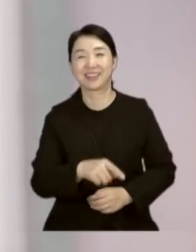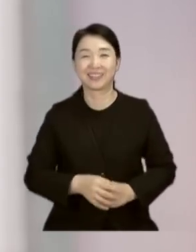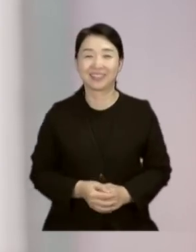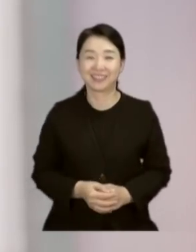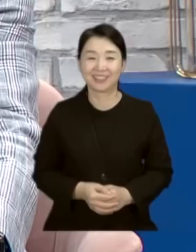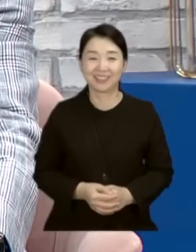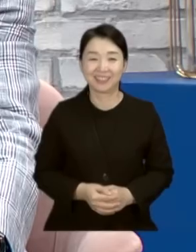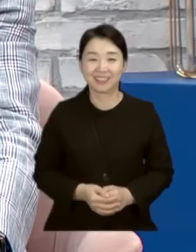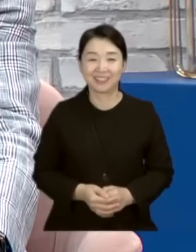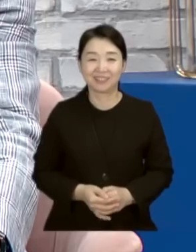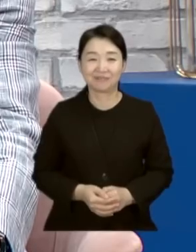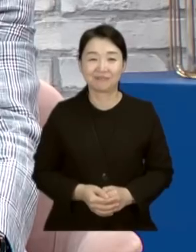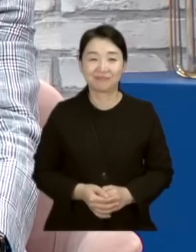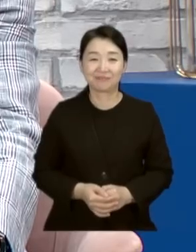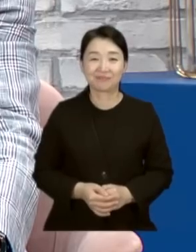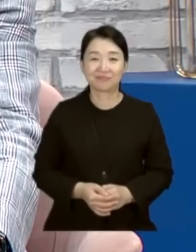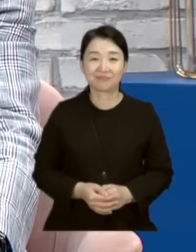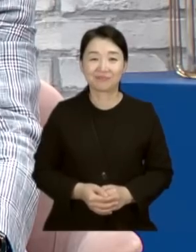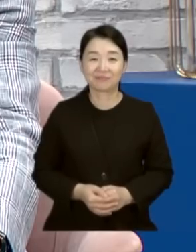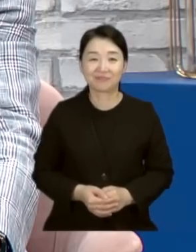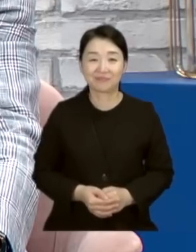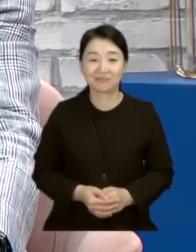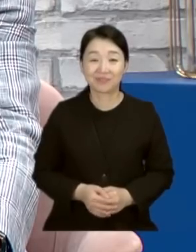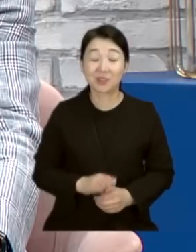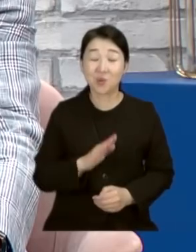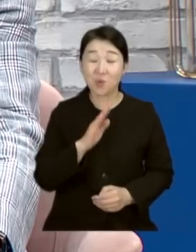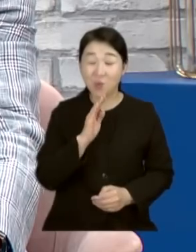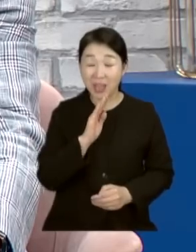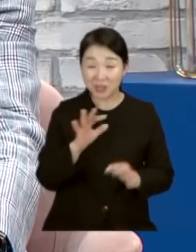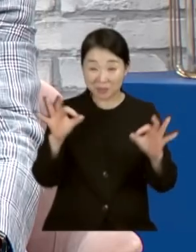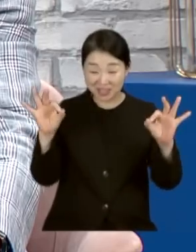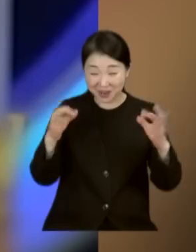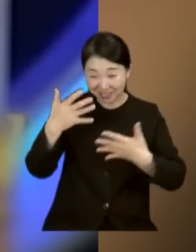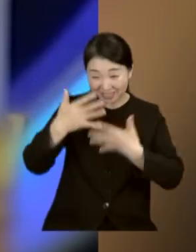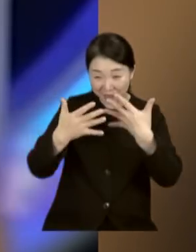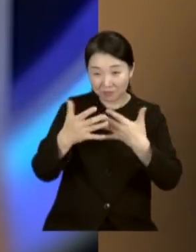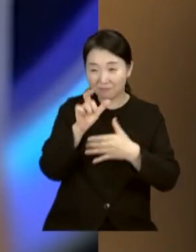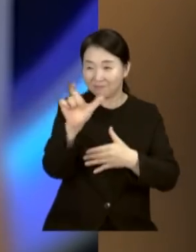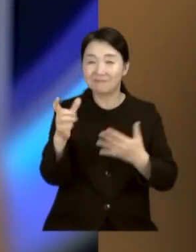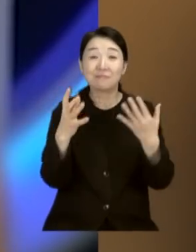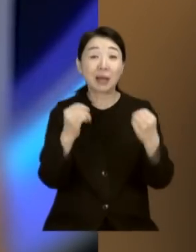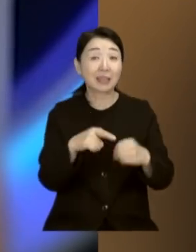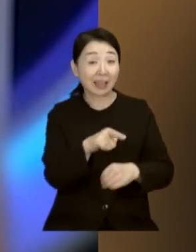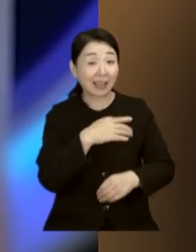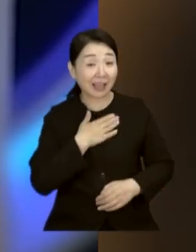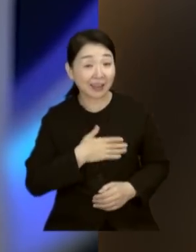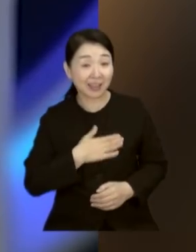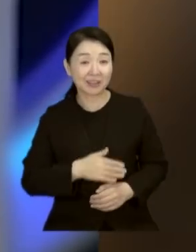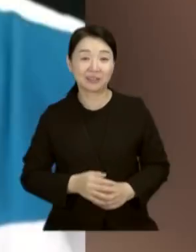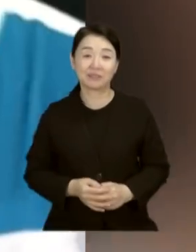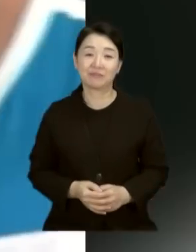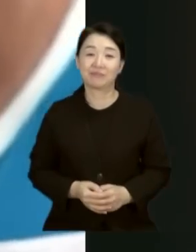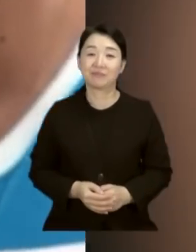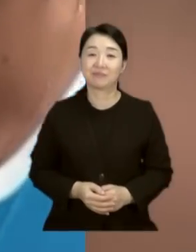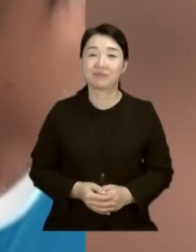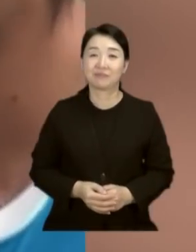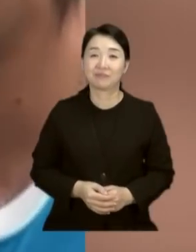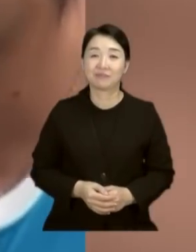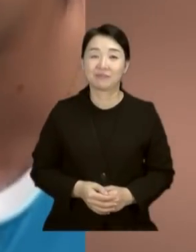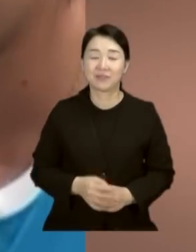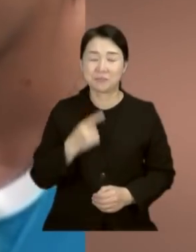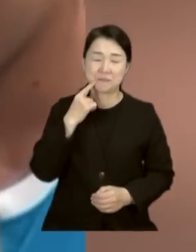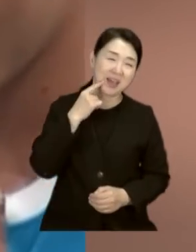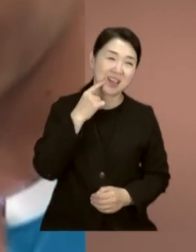그 왜 조금 짤방이라던가 이런 것들 진짜 많이 돌아다녔거든요. 네네네. 본인도 아시죠. 약간